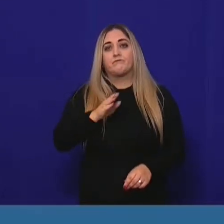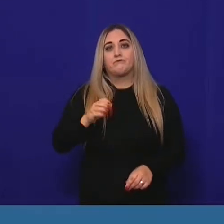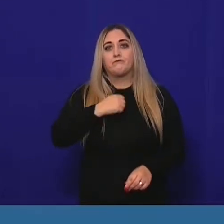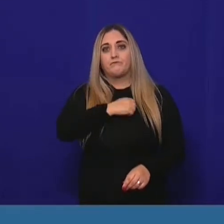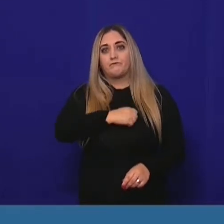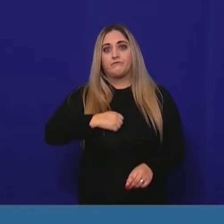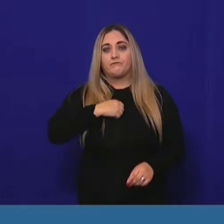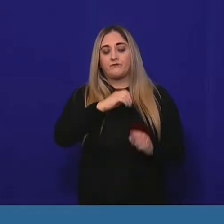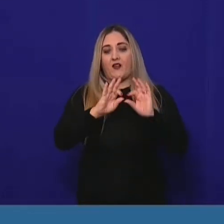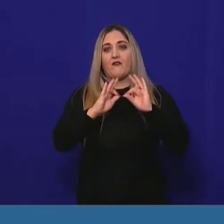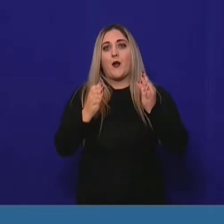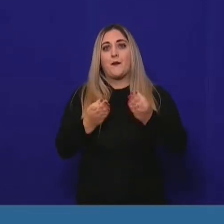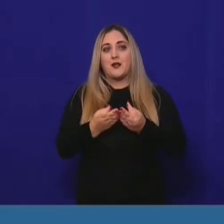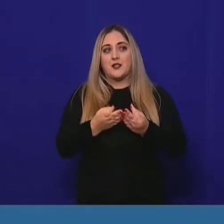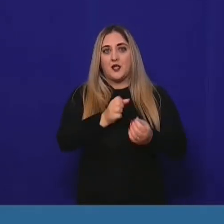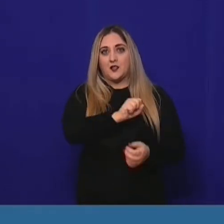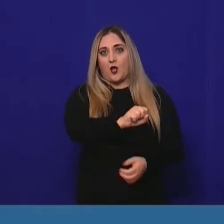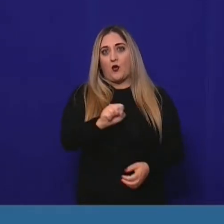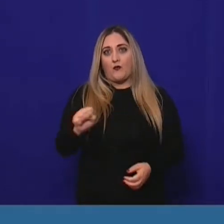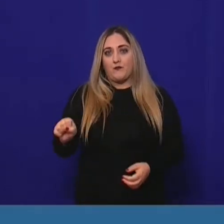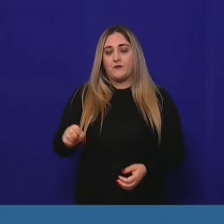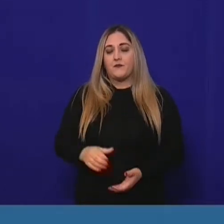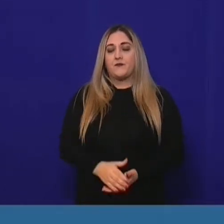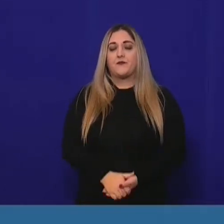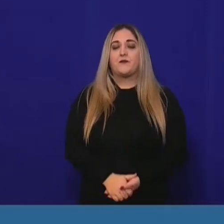lill-qraba ta' dawn il-persuni kollha.